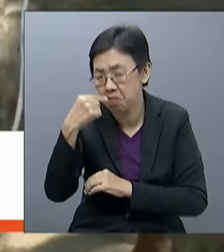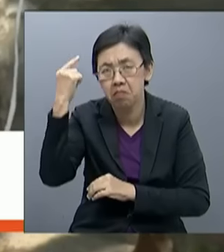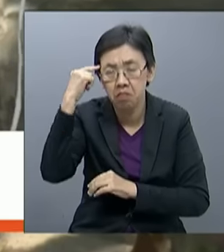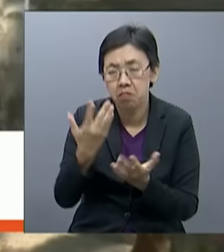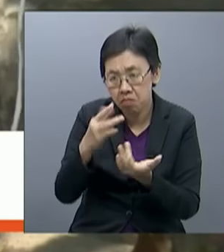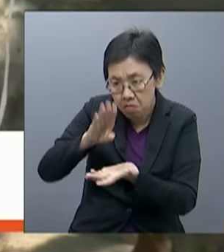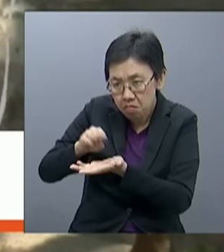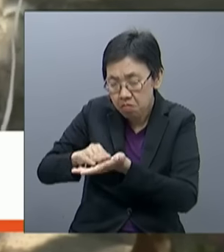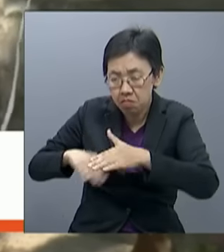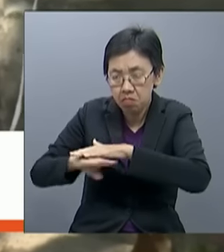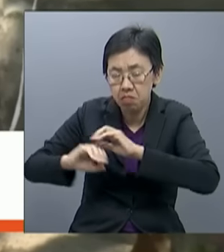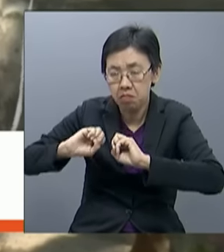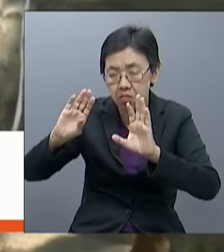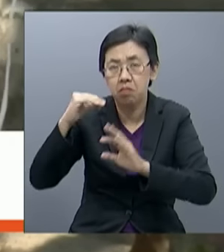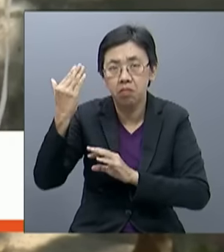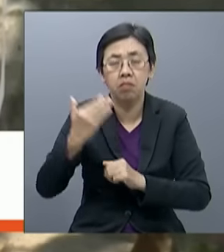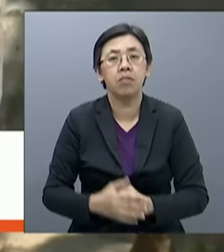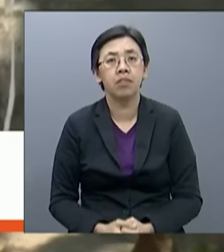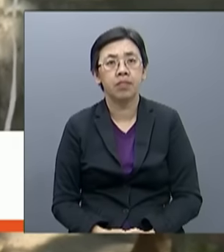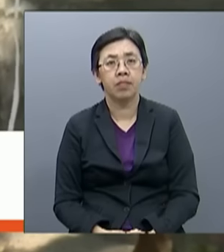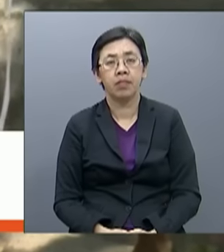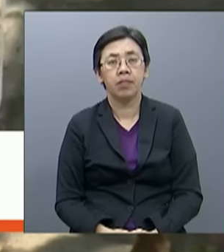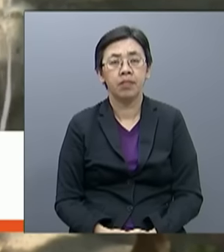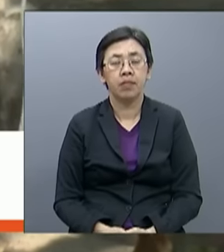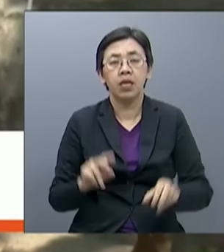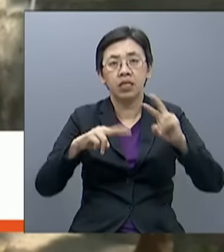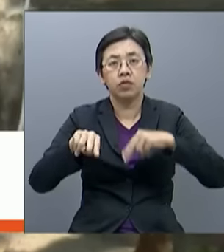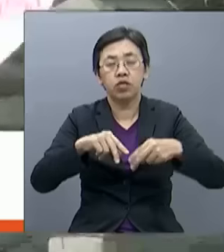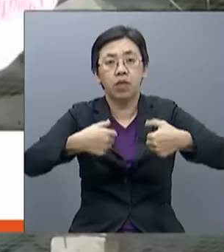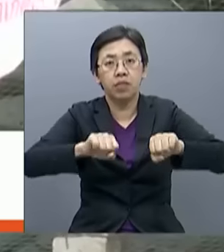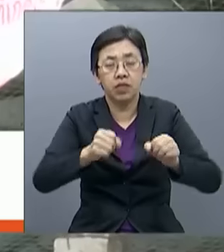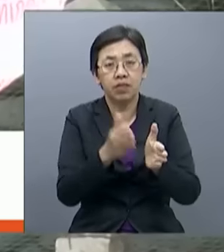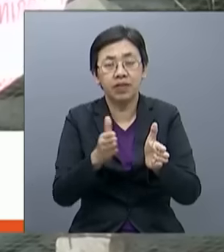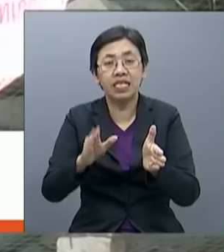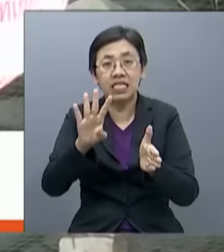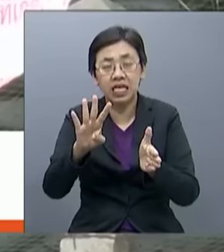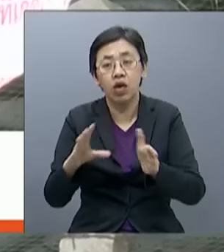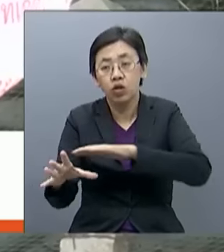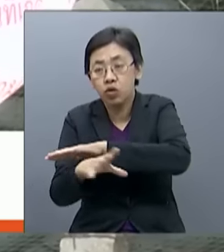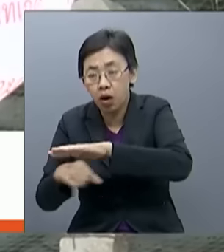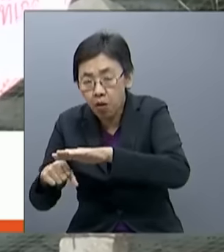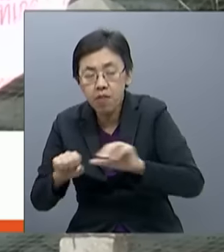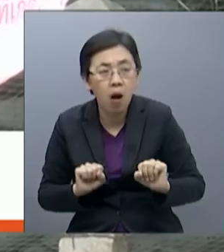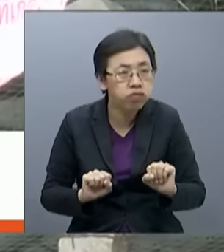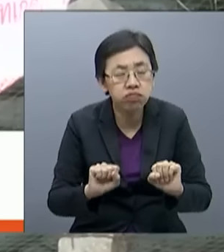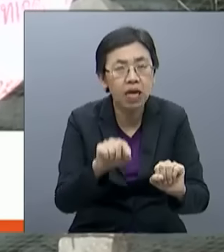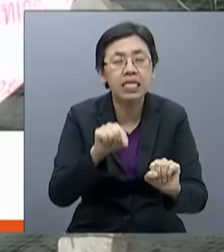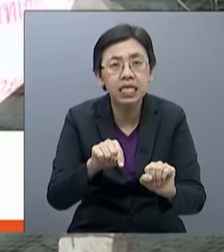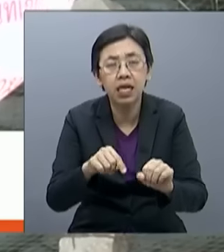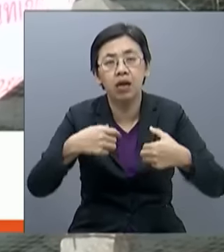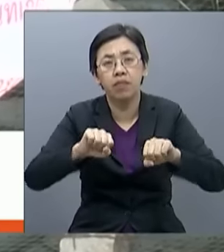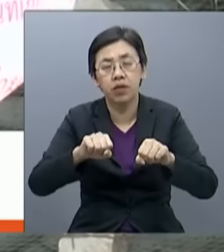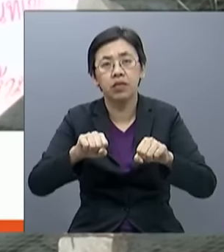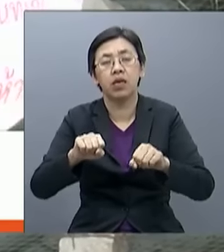แน่ชัดอีกครั้งค่ะขณะที่การตรวจสอบรถจักรยานยนต์4คันที่ถูกปล้นเพื่อมาร่วมก่อเหตุในครั้งนี้ประกอบด้วยรถ